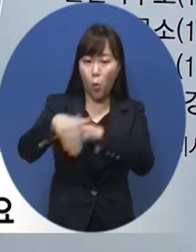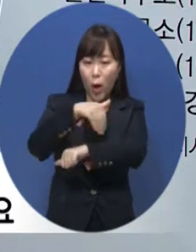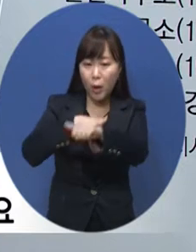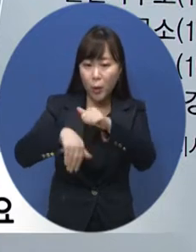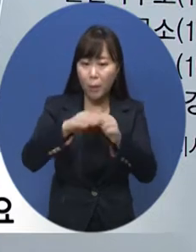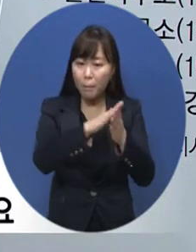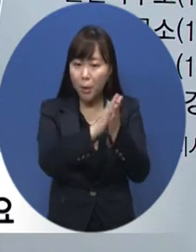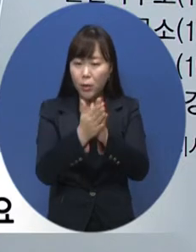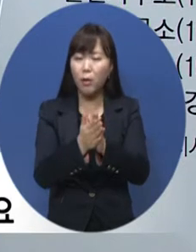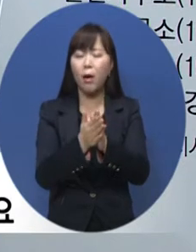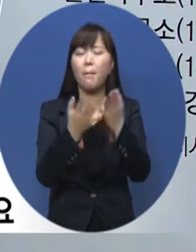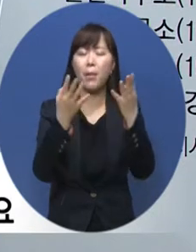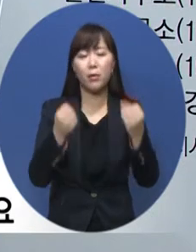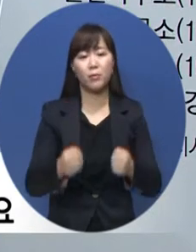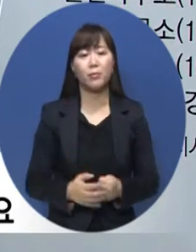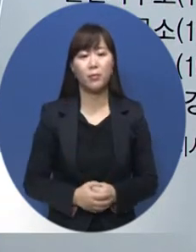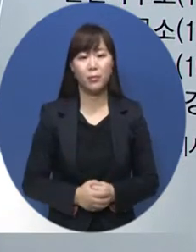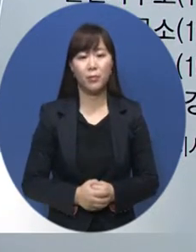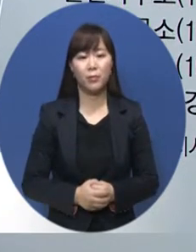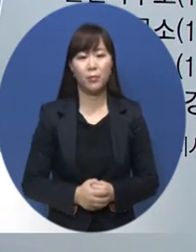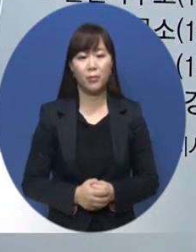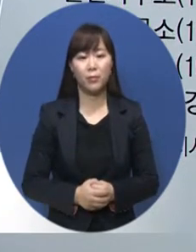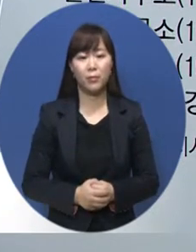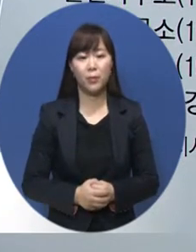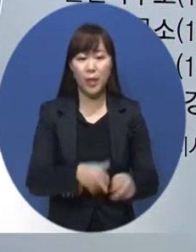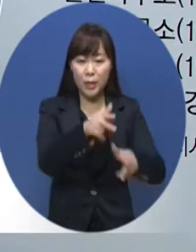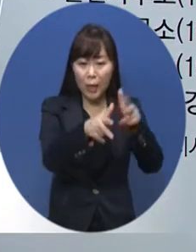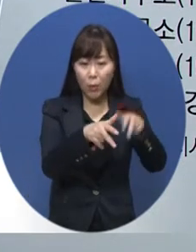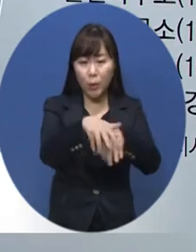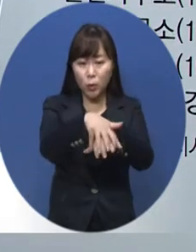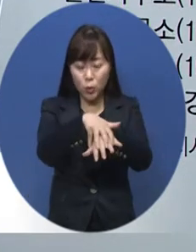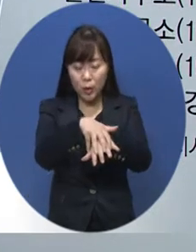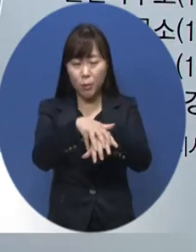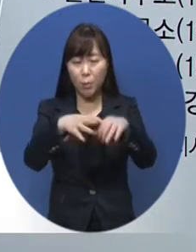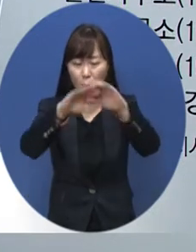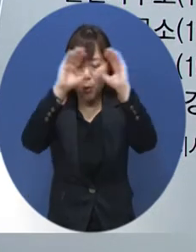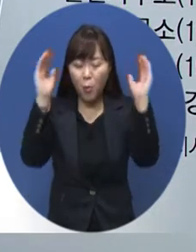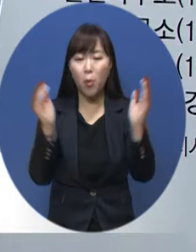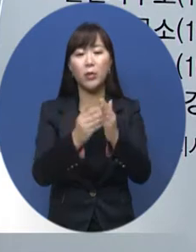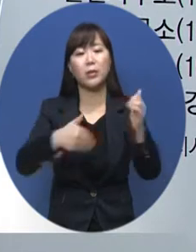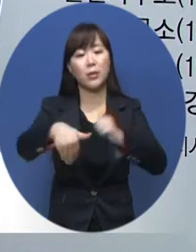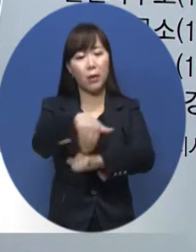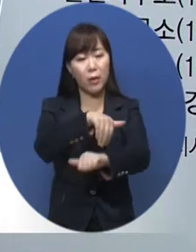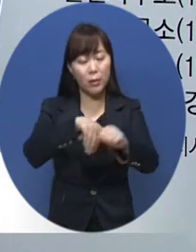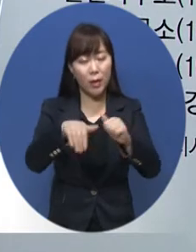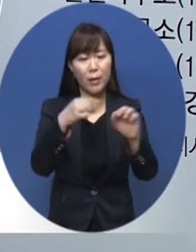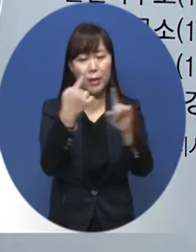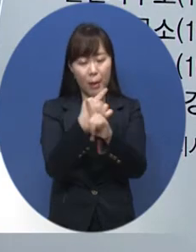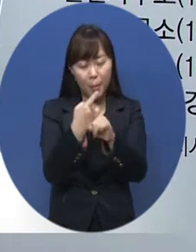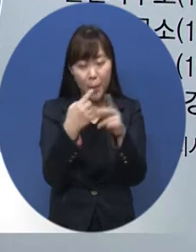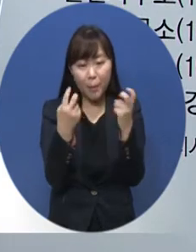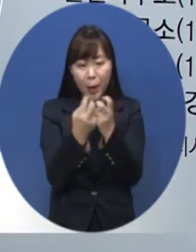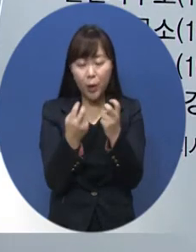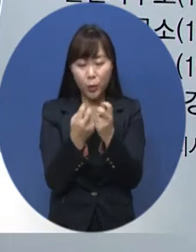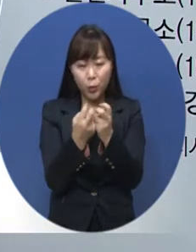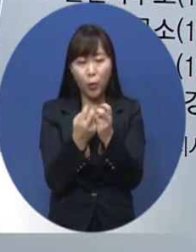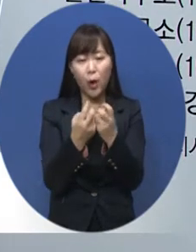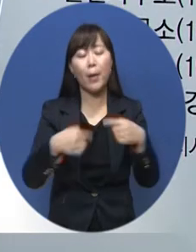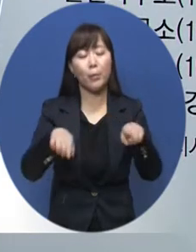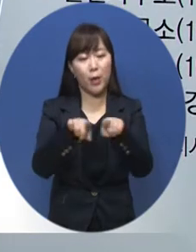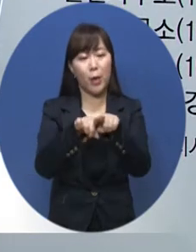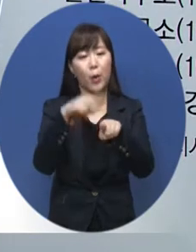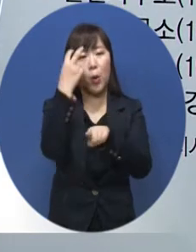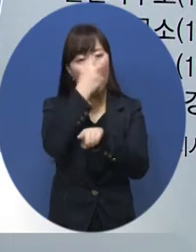변화가 많이 있었는데요. 또 사업과 조직 전체적인 부분에 있어서 개편 방안도